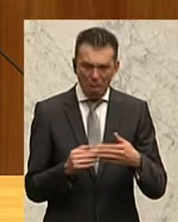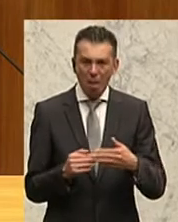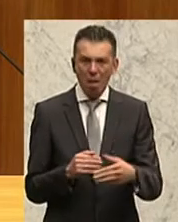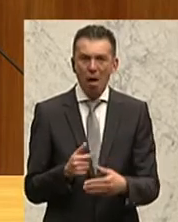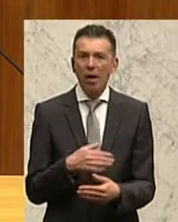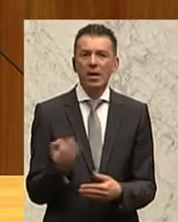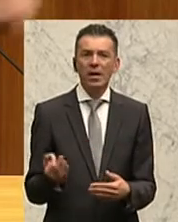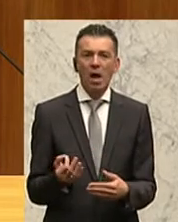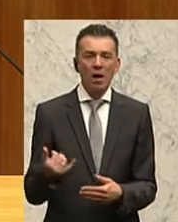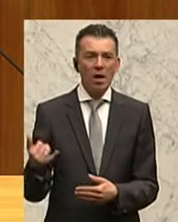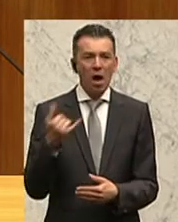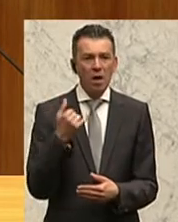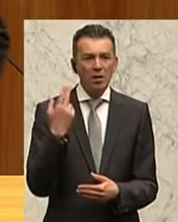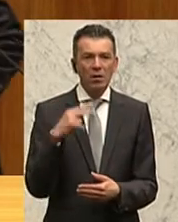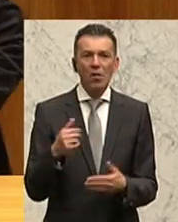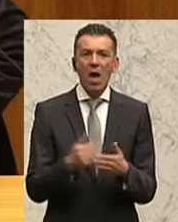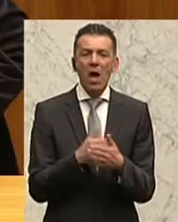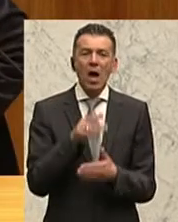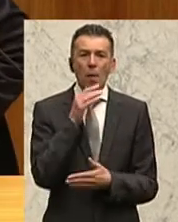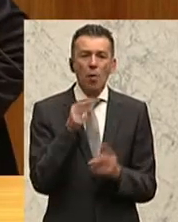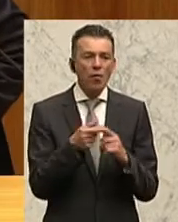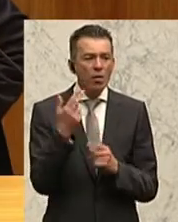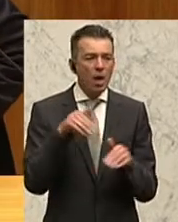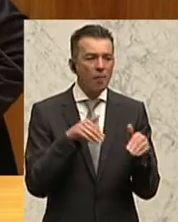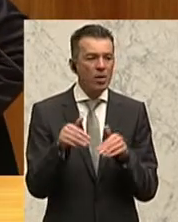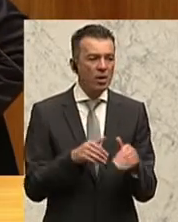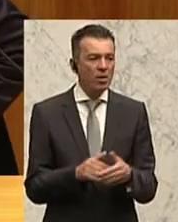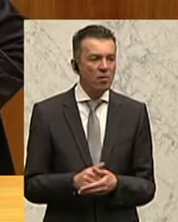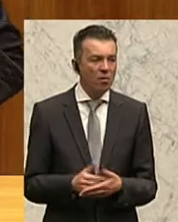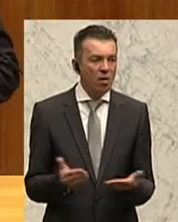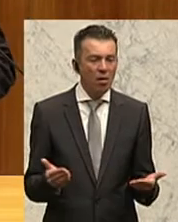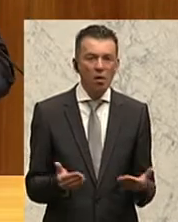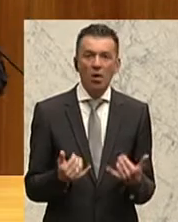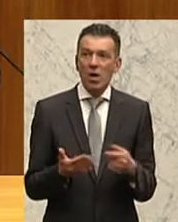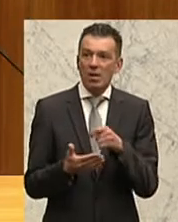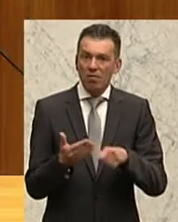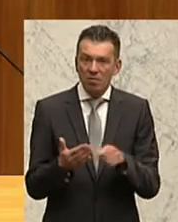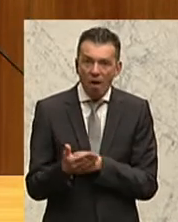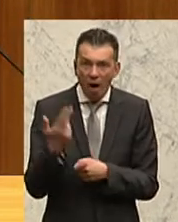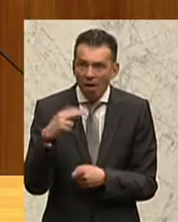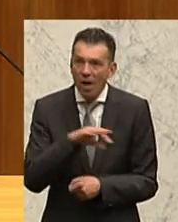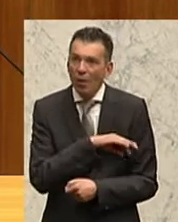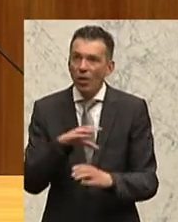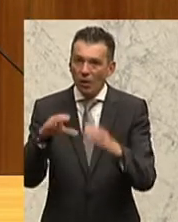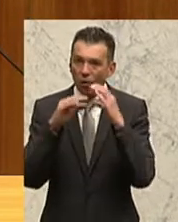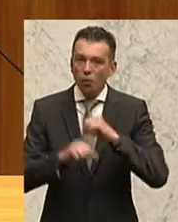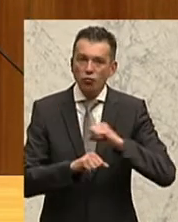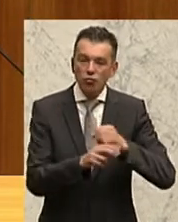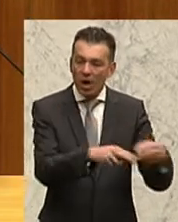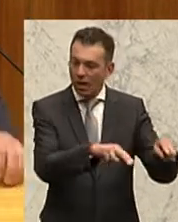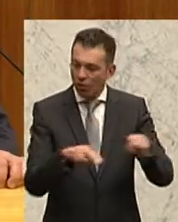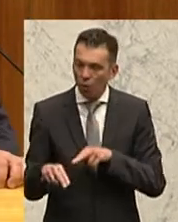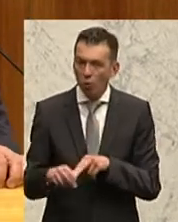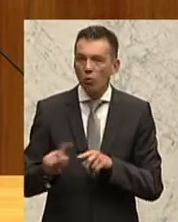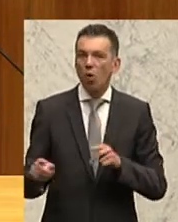Herrn Kammerhofer und von Herrn Minister. Wir haben wollen, Kollegen von der ÖVP. Und jetzt müssen wir da rasch raus, weil das könnte uns sonst schaden. Das ist eine feige Politik, die